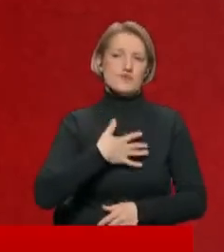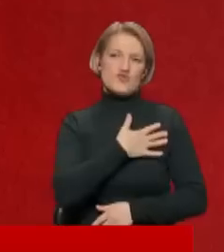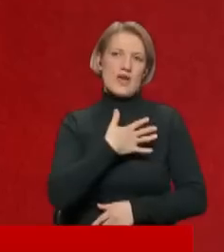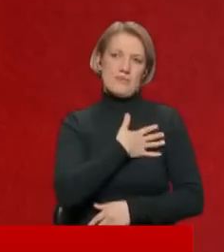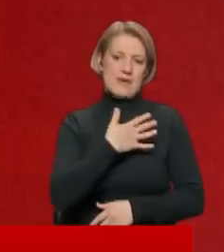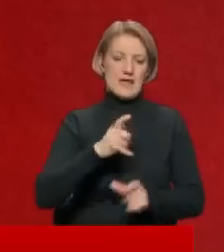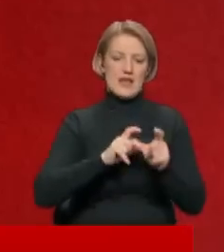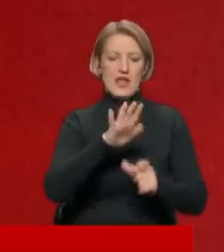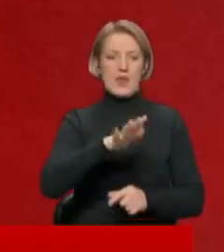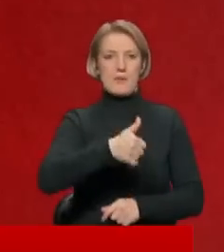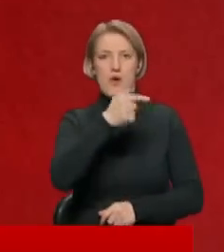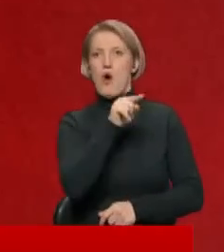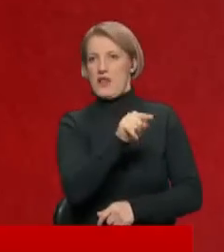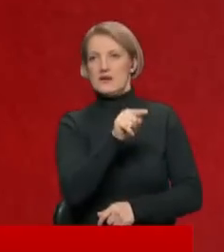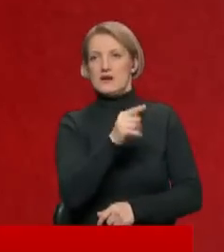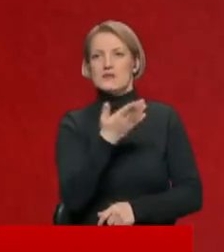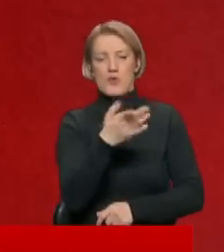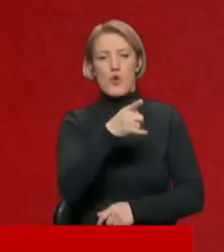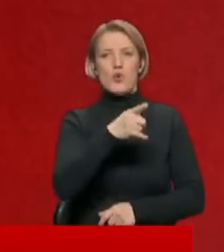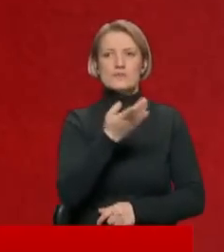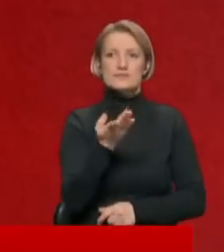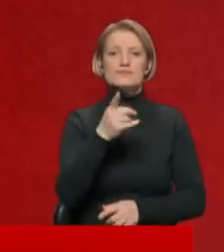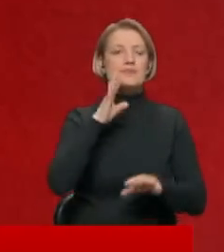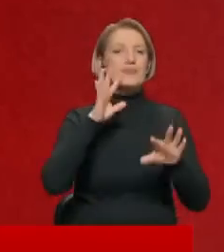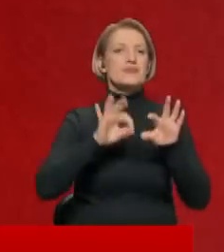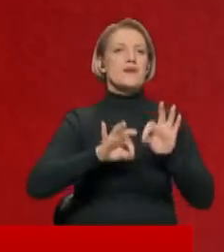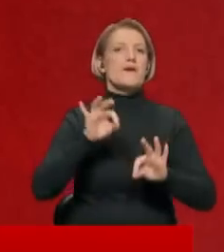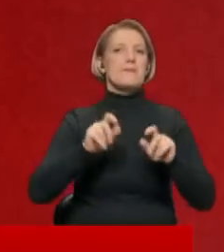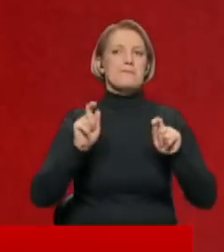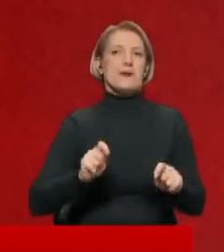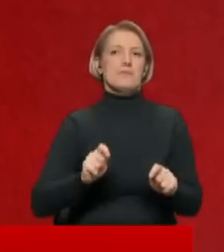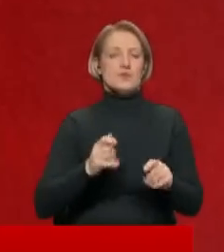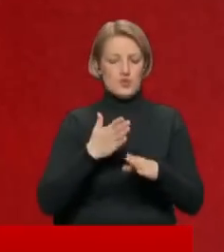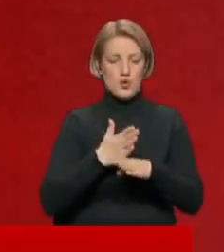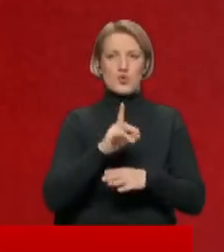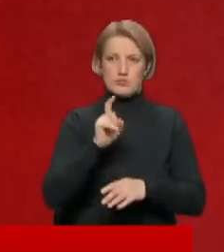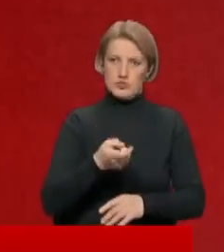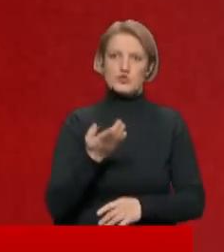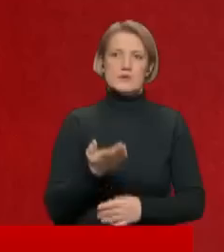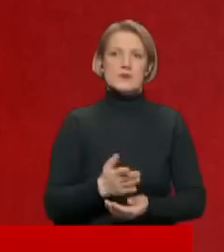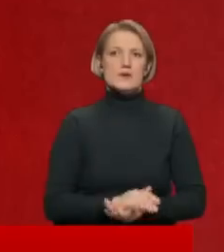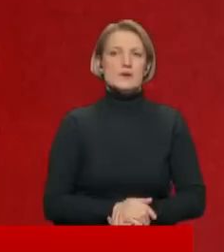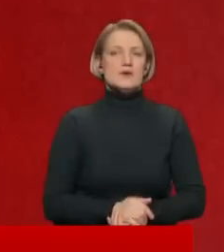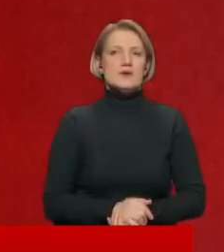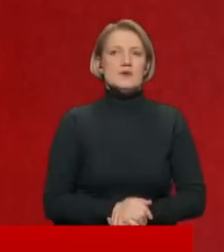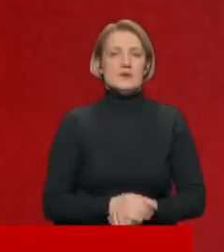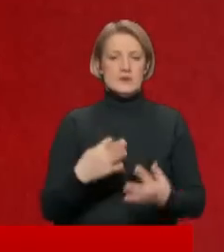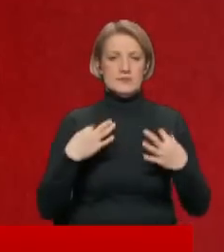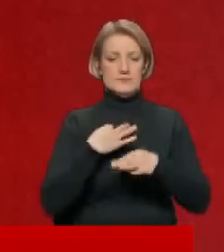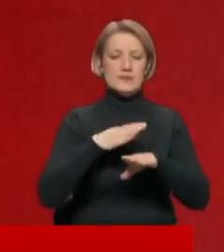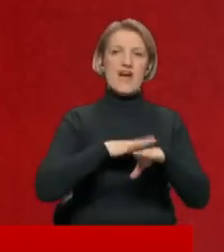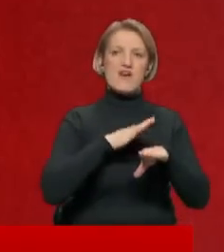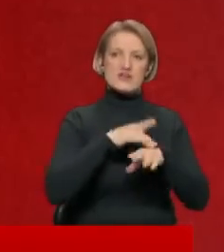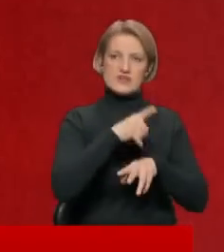orada yani o düzlemde bir değerlendirmeyi yapmayı Eee doğru buluruz Sayın